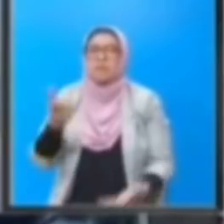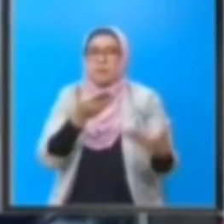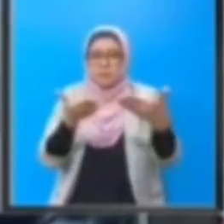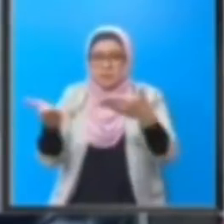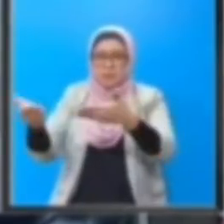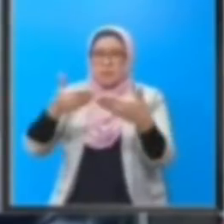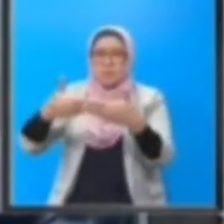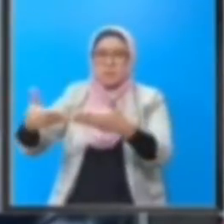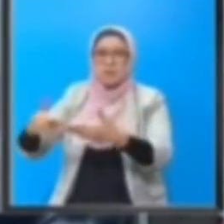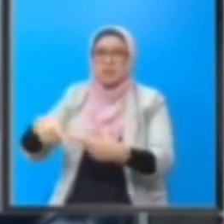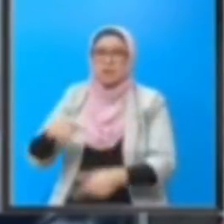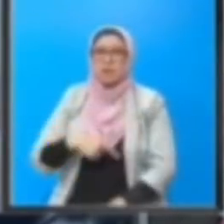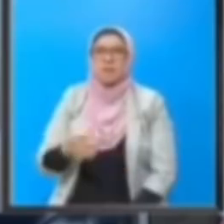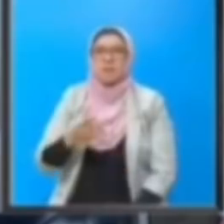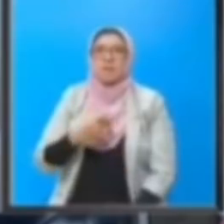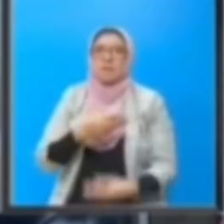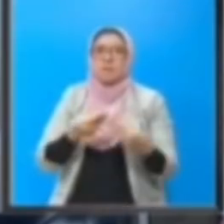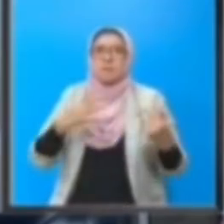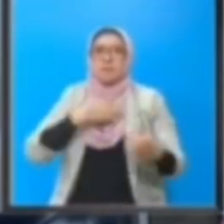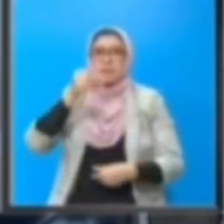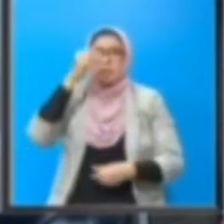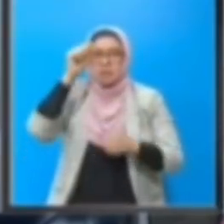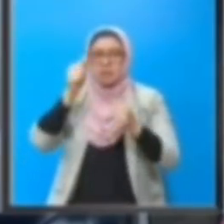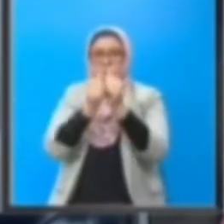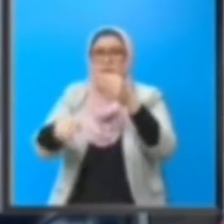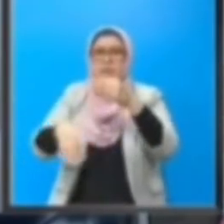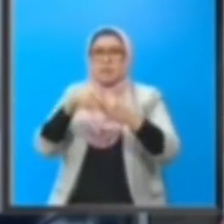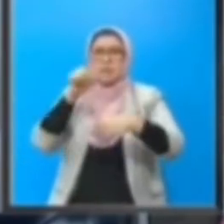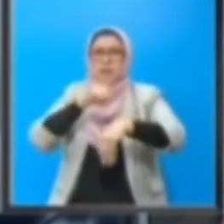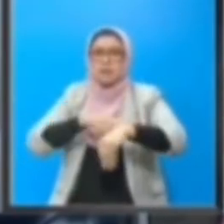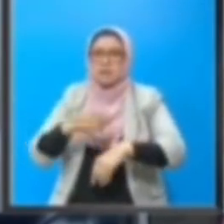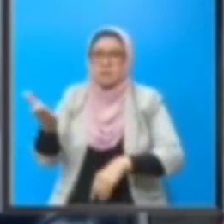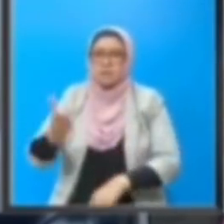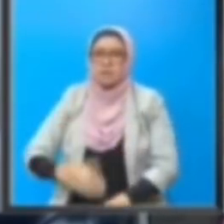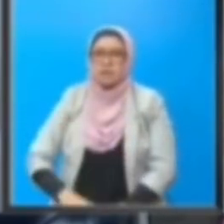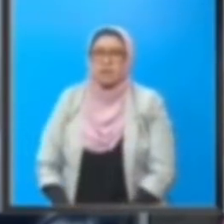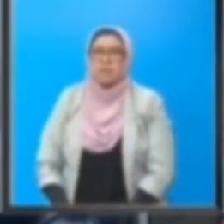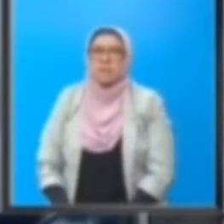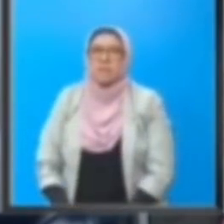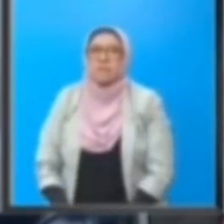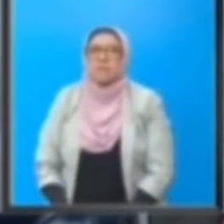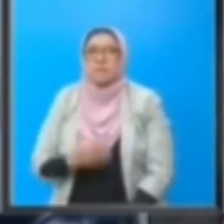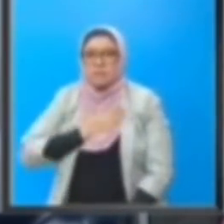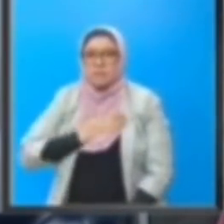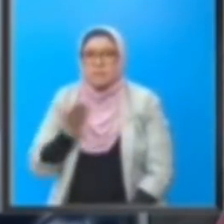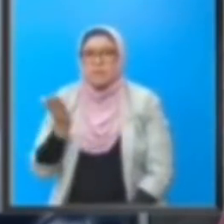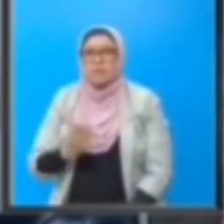Putih teruskan dengan tambahan masa tadi. Silakan.